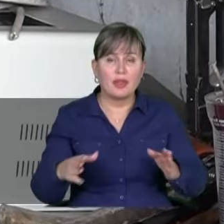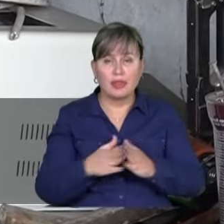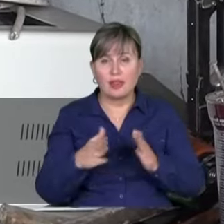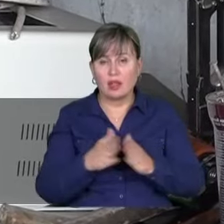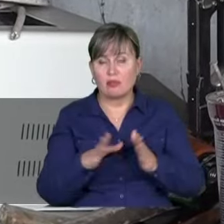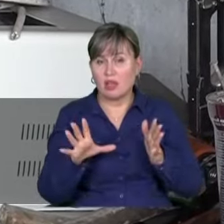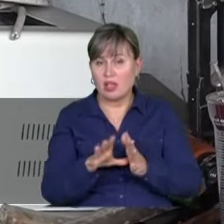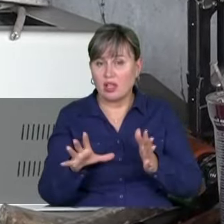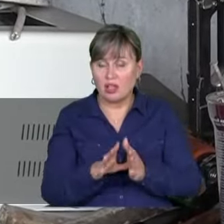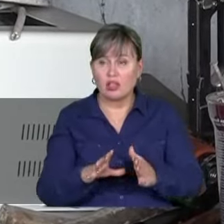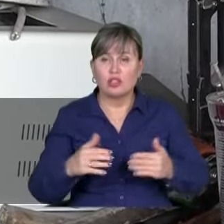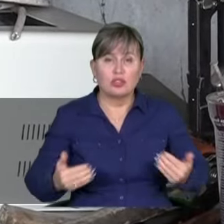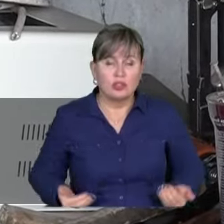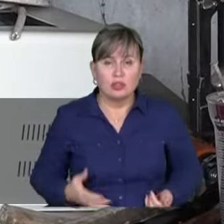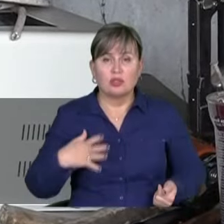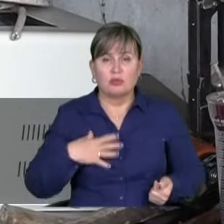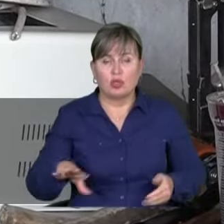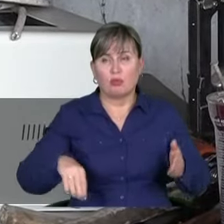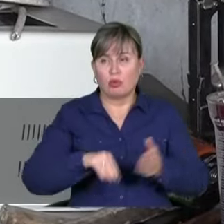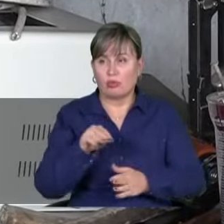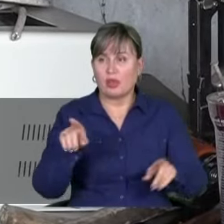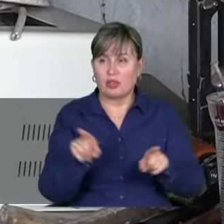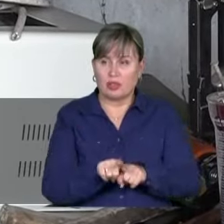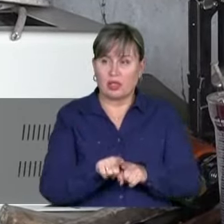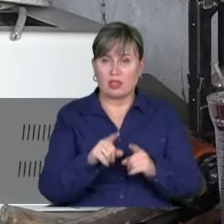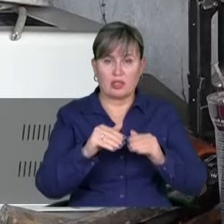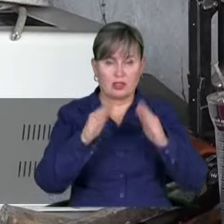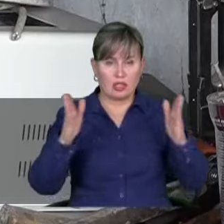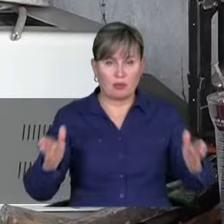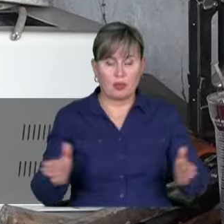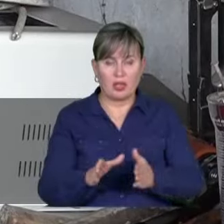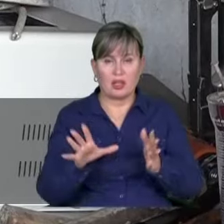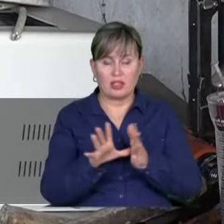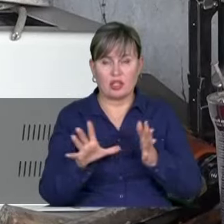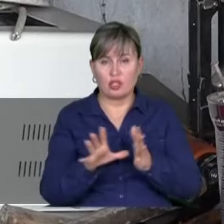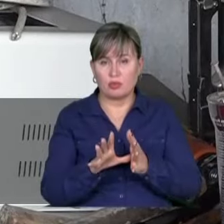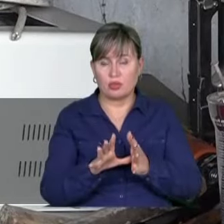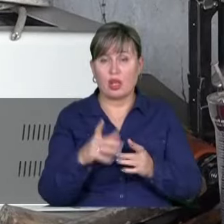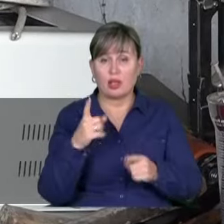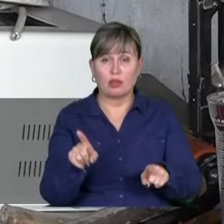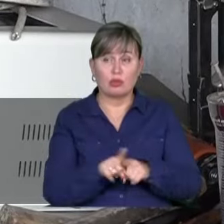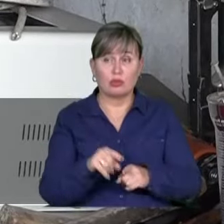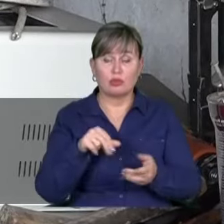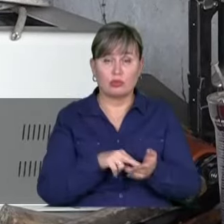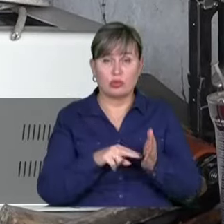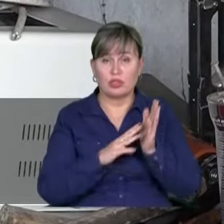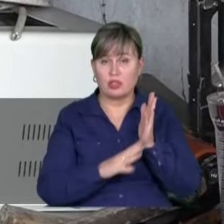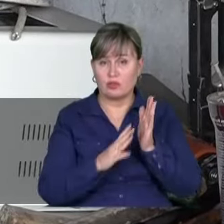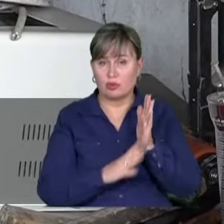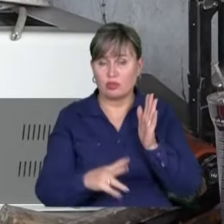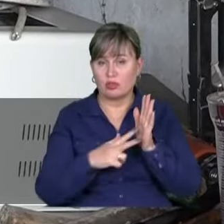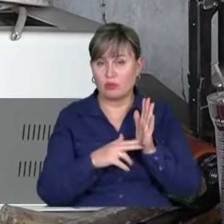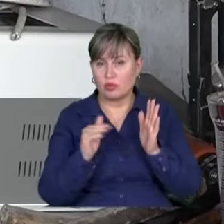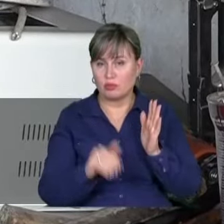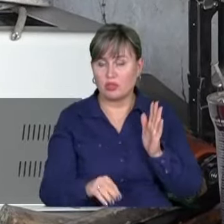стабильным электроснабжением, жителям приходится покупать вот такие стабилизаторы напряжения. Одно такое устройство стоит 98